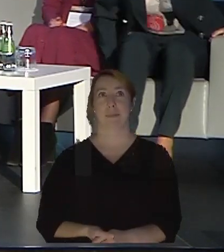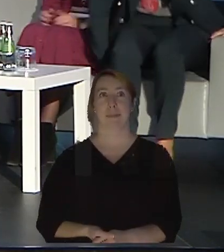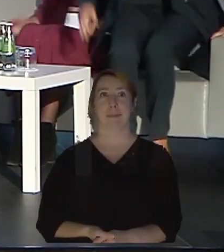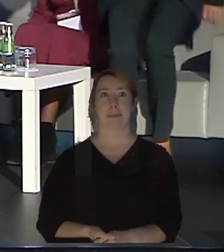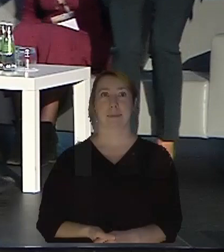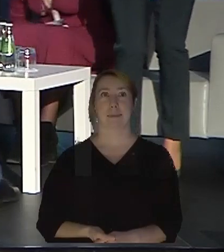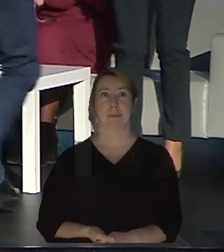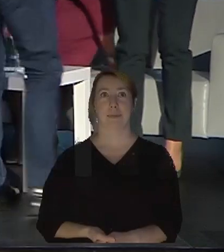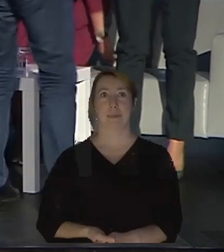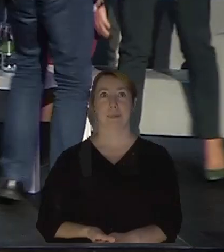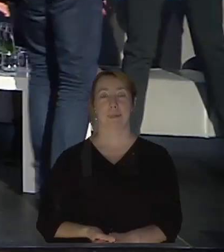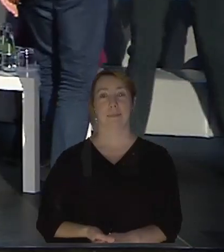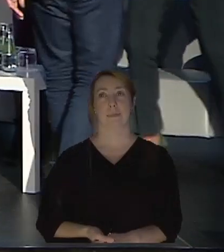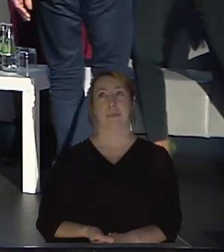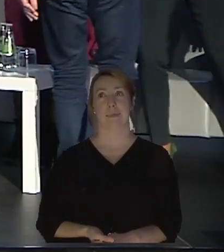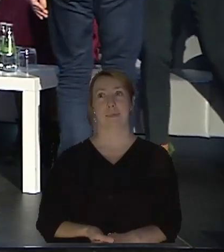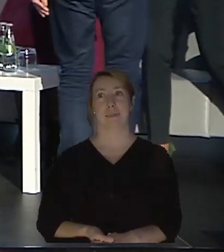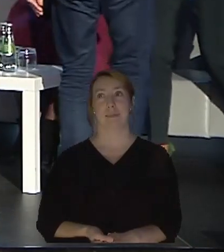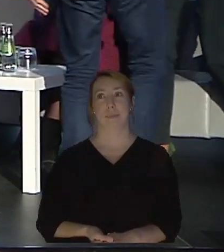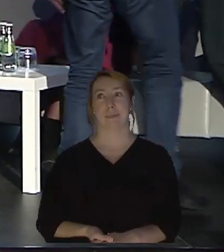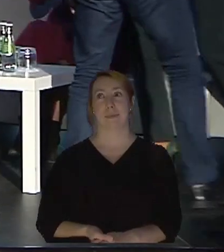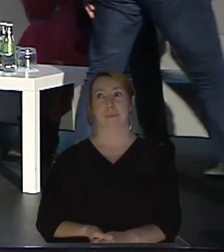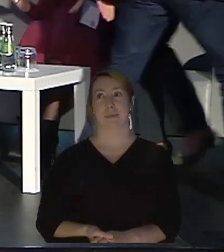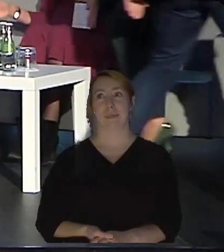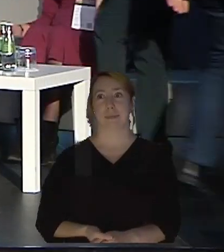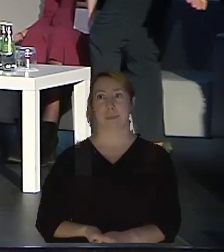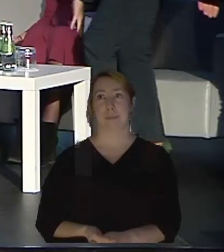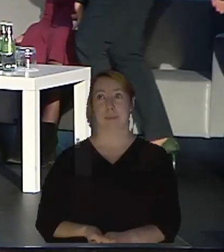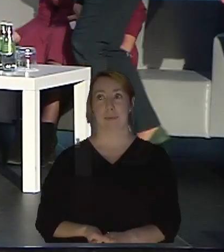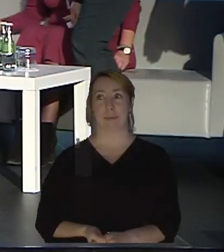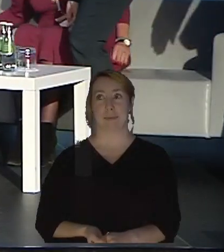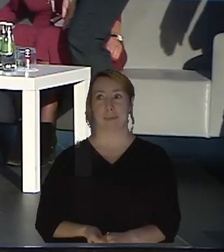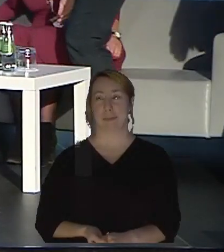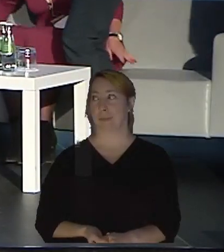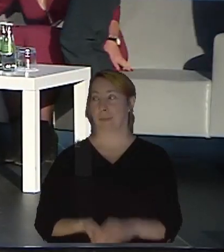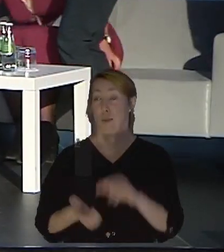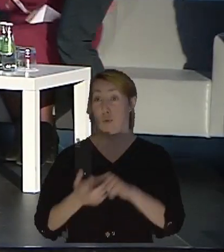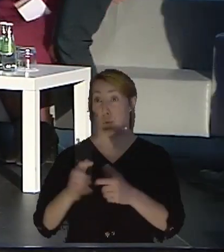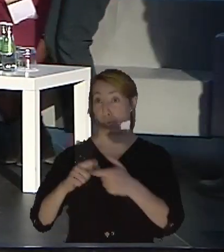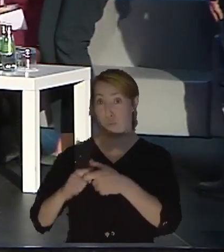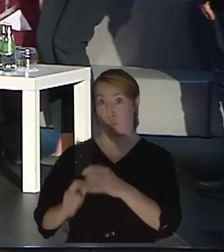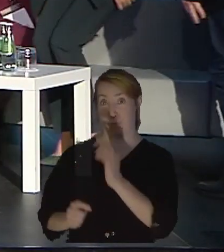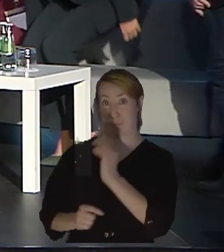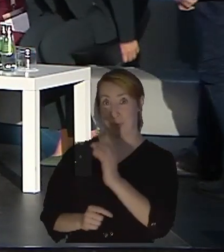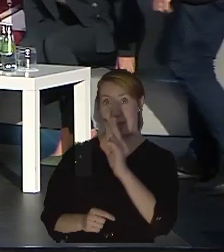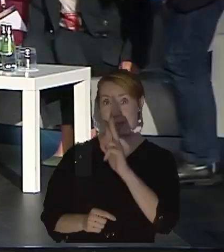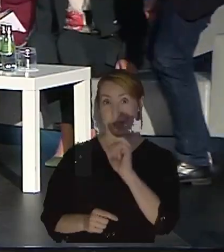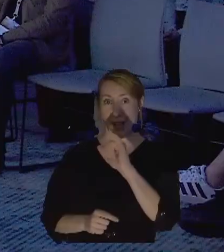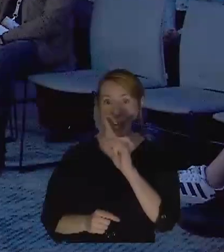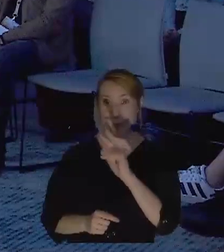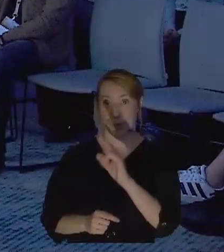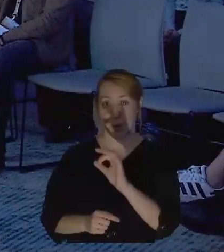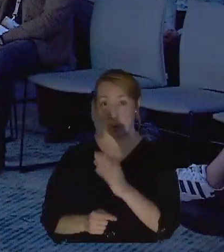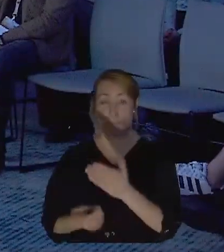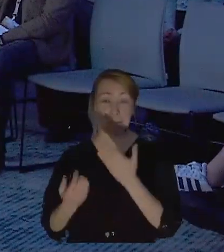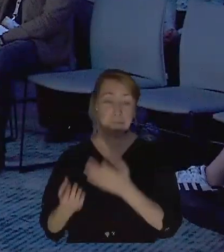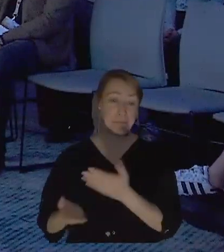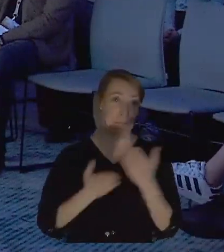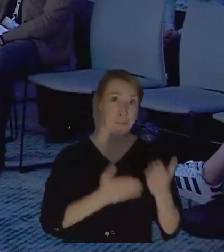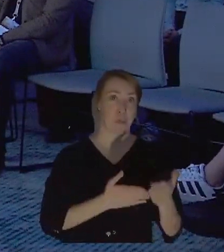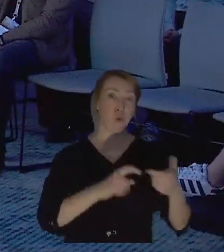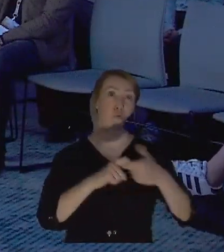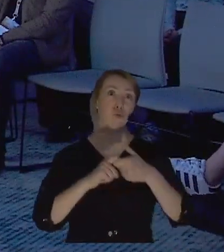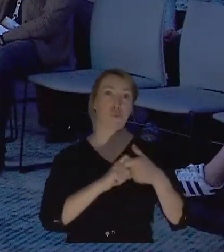Zapraszam na... I to jest drużyna Kajka. No to zobaczmy, kto tworzy